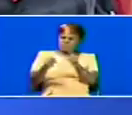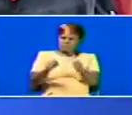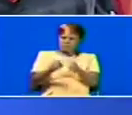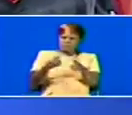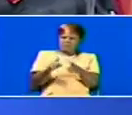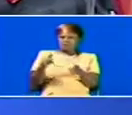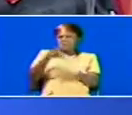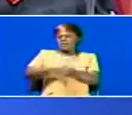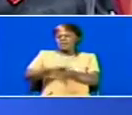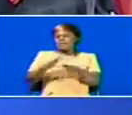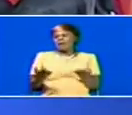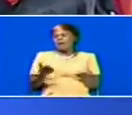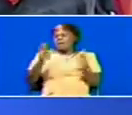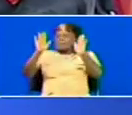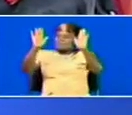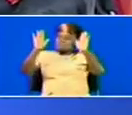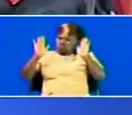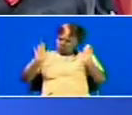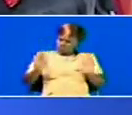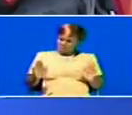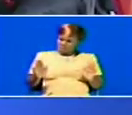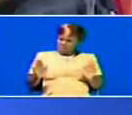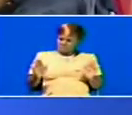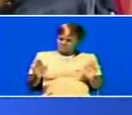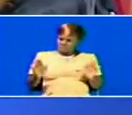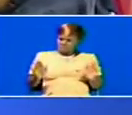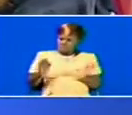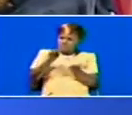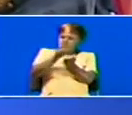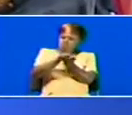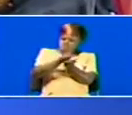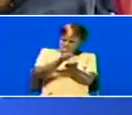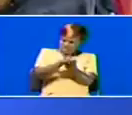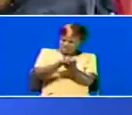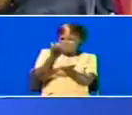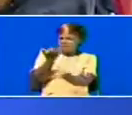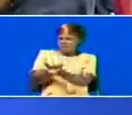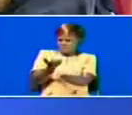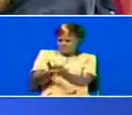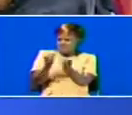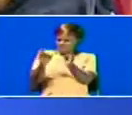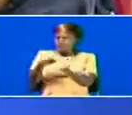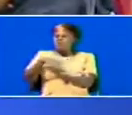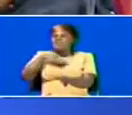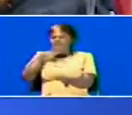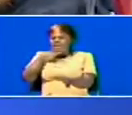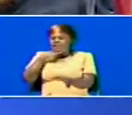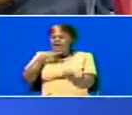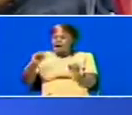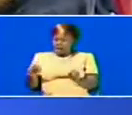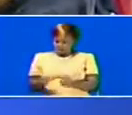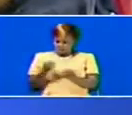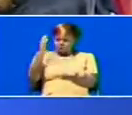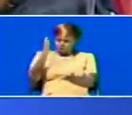ulikuwa umeupata vipi. Kwa hivyo ni muhimu kwamba tuweze kustiri ushahidi. Iwapo kifo kimetokea, ndio kuna ile hamaki na